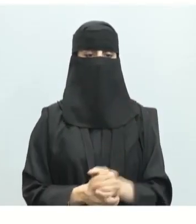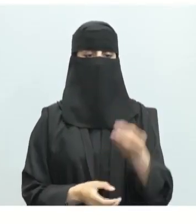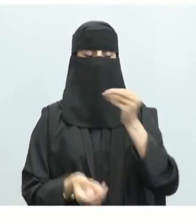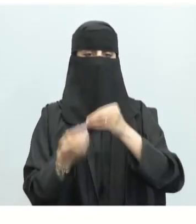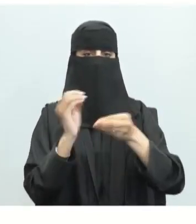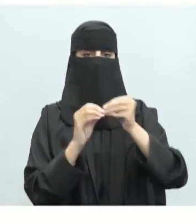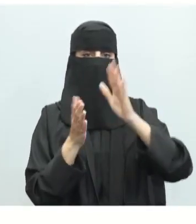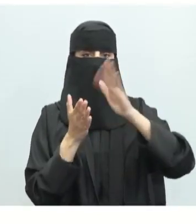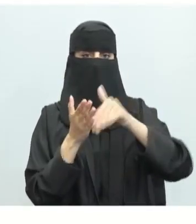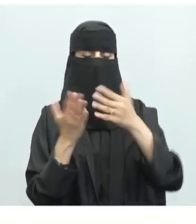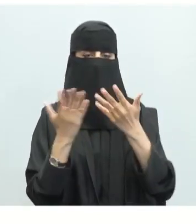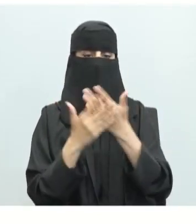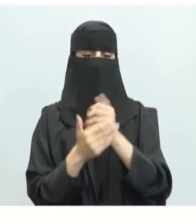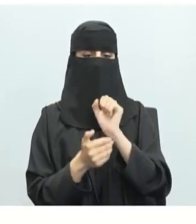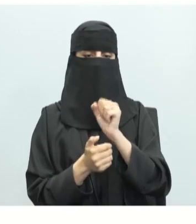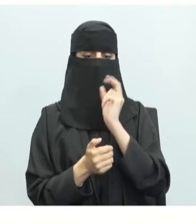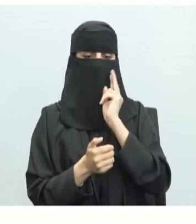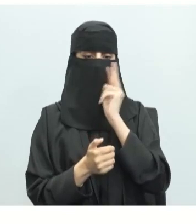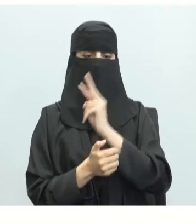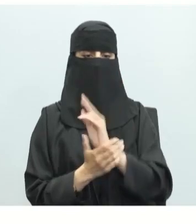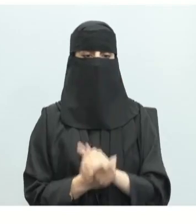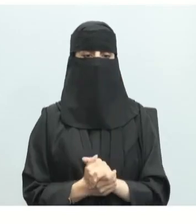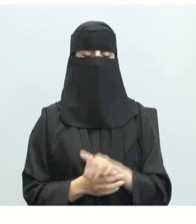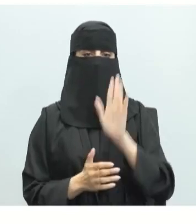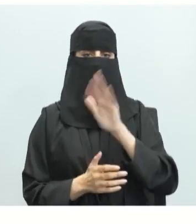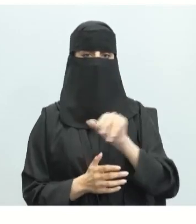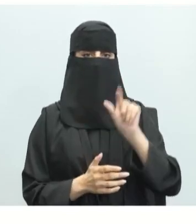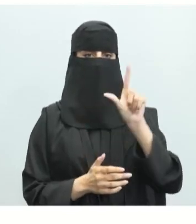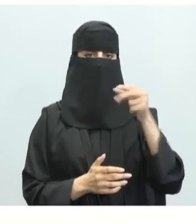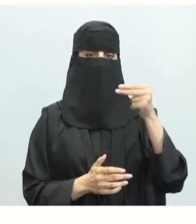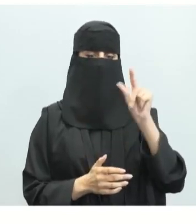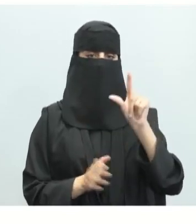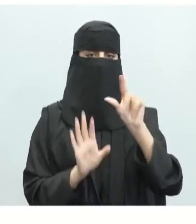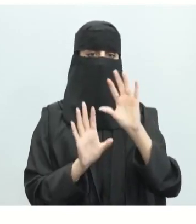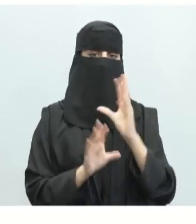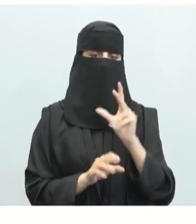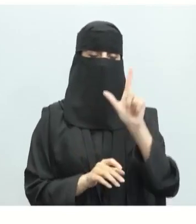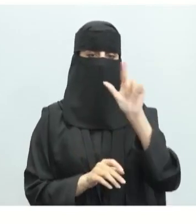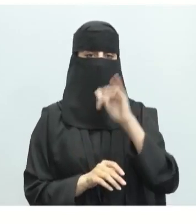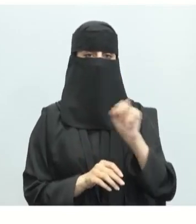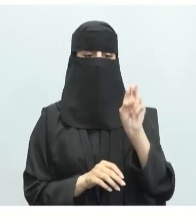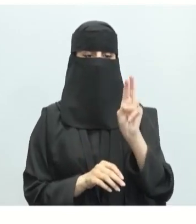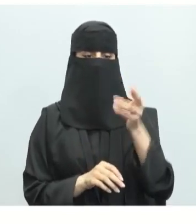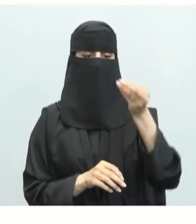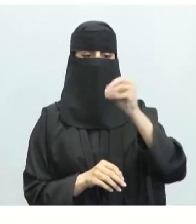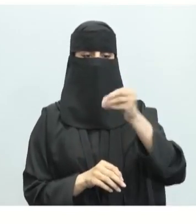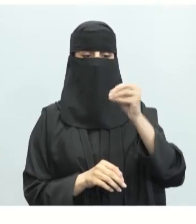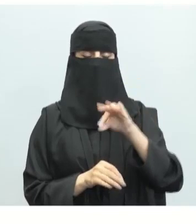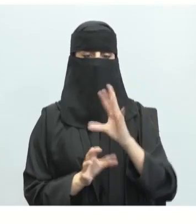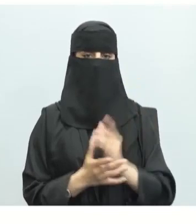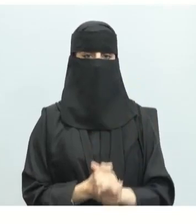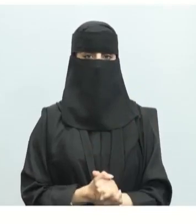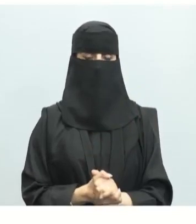أكمل الفراغ بما يناسبه. لدي لعل أم ليت، أكمل بها هذا الفراغ.